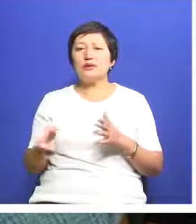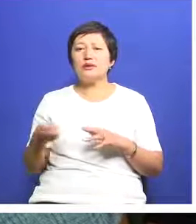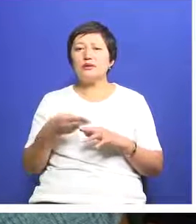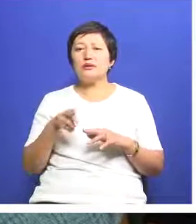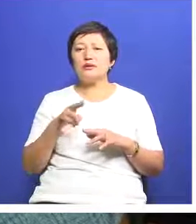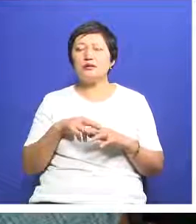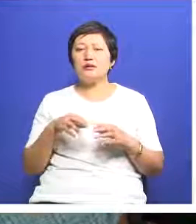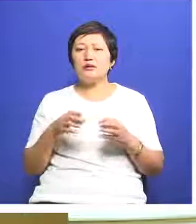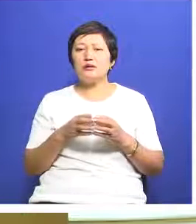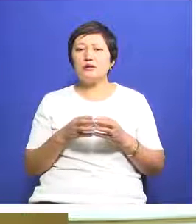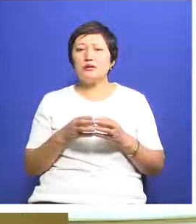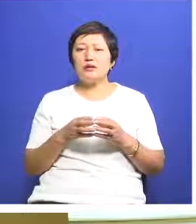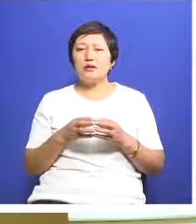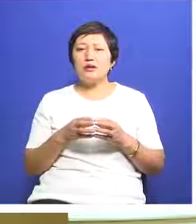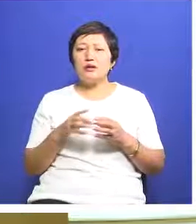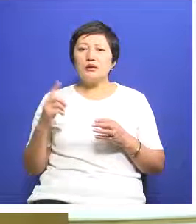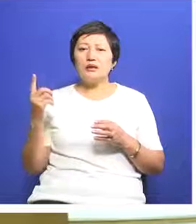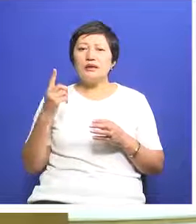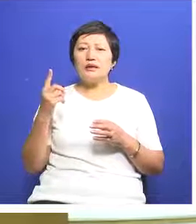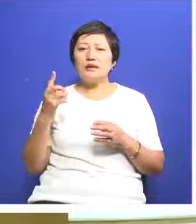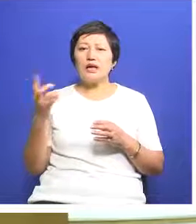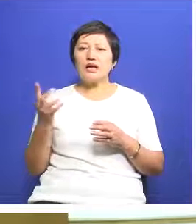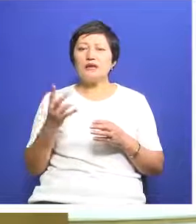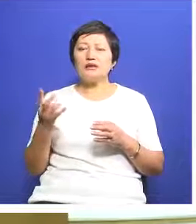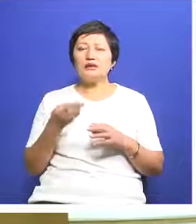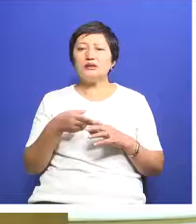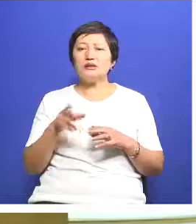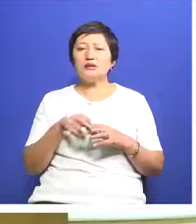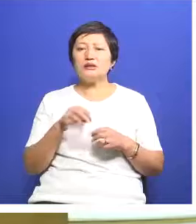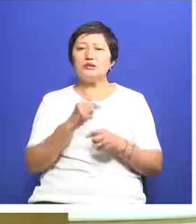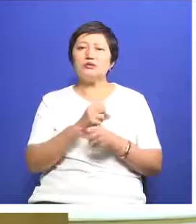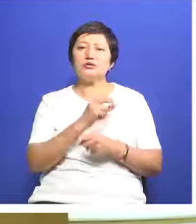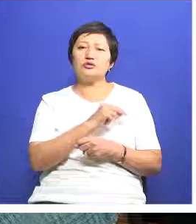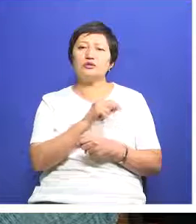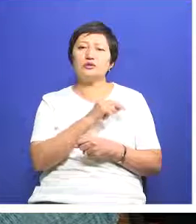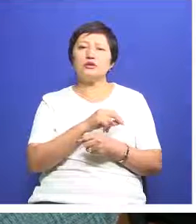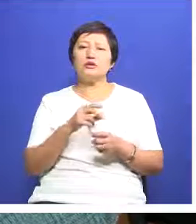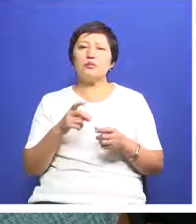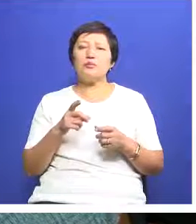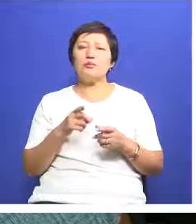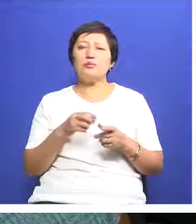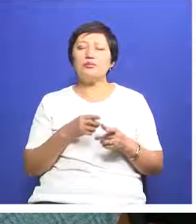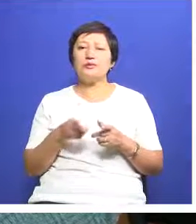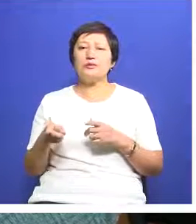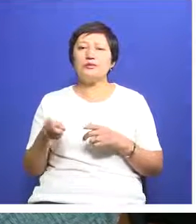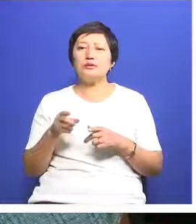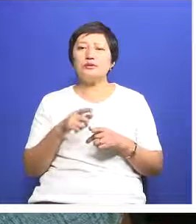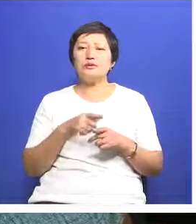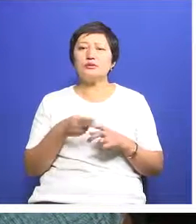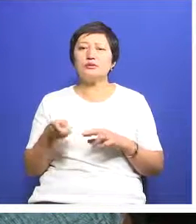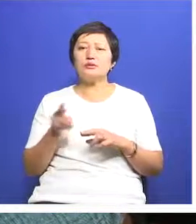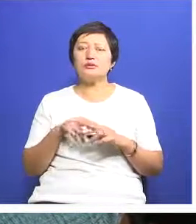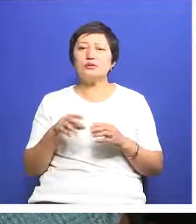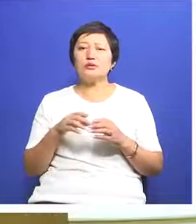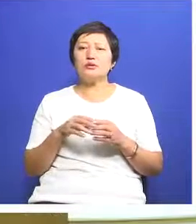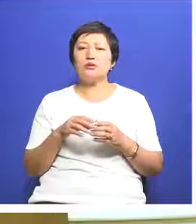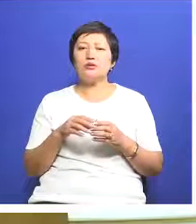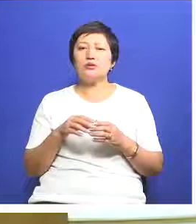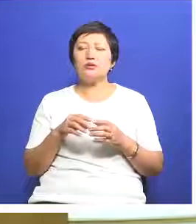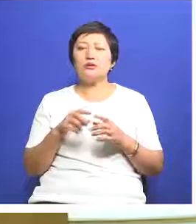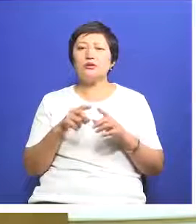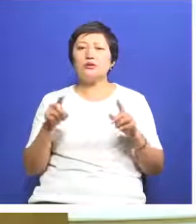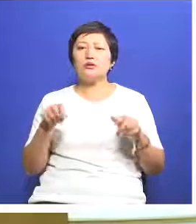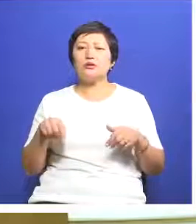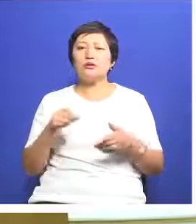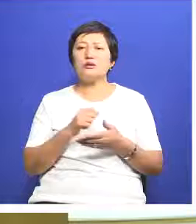жаңагы эң кажетти жумуштарды бюджетке усунуу жумуштары. Казыр солардын кушаттары дайындалып